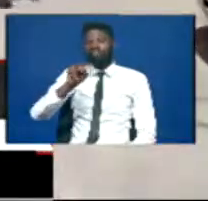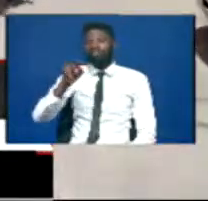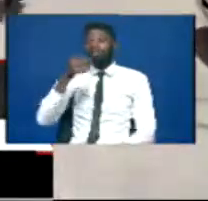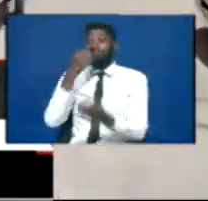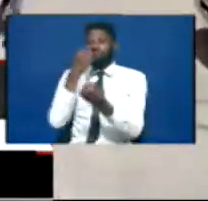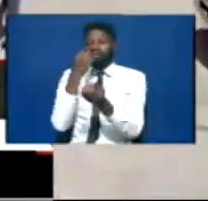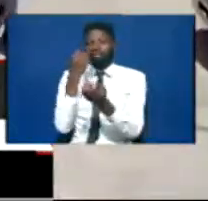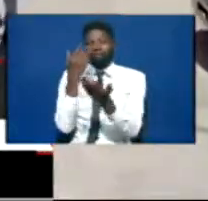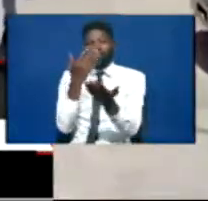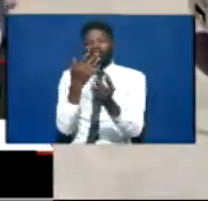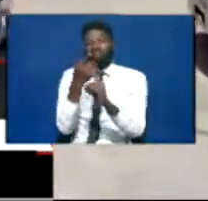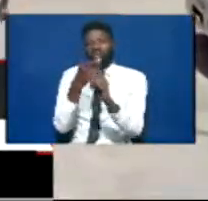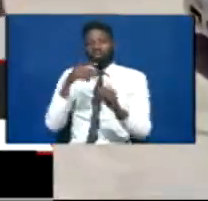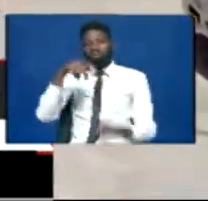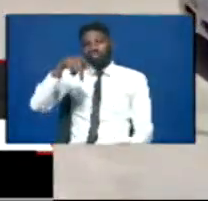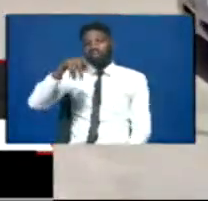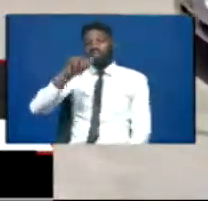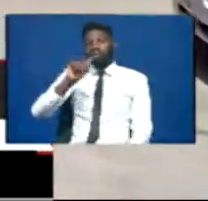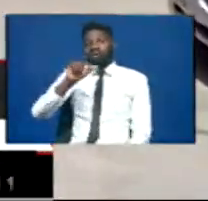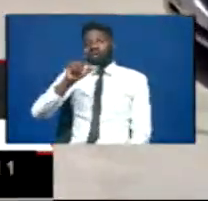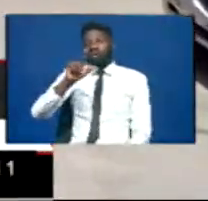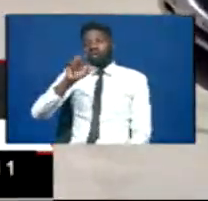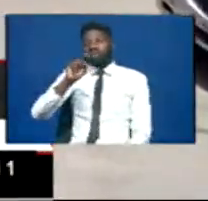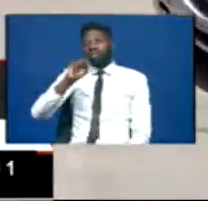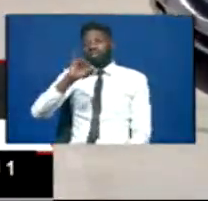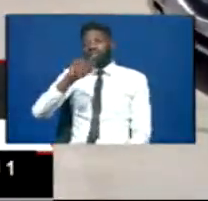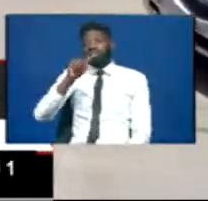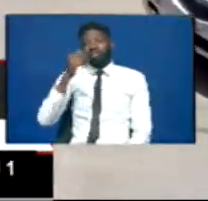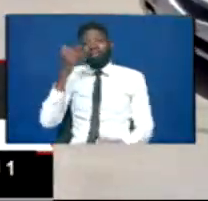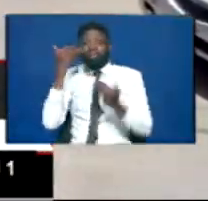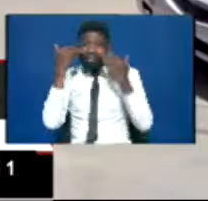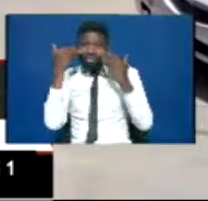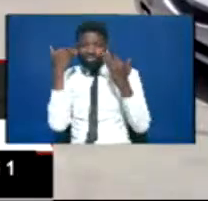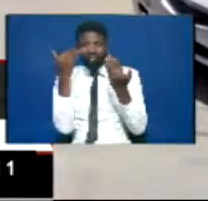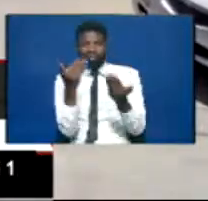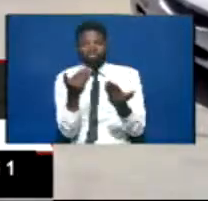ya Wapalestina walioshuhudia tukio hilo kwa shirika la Xinhua.